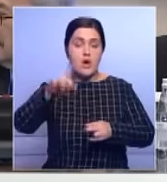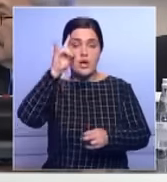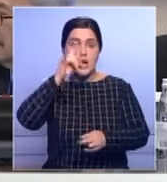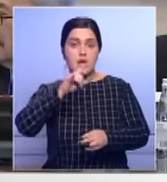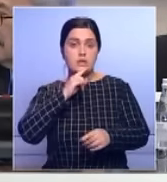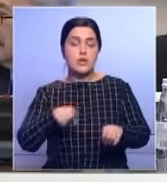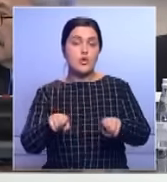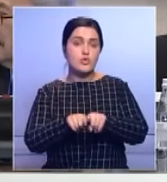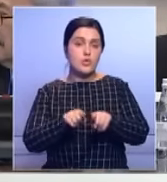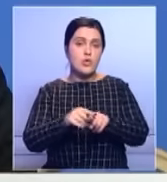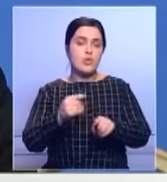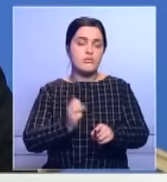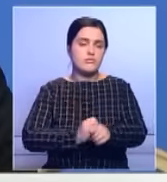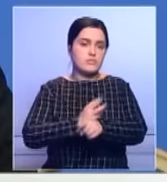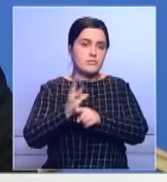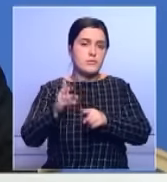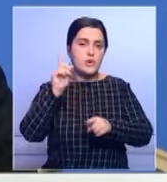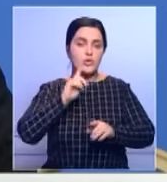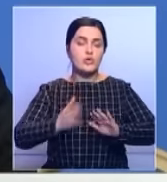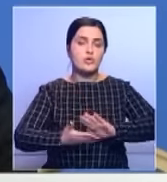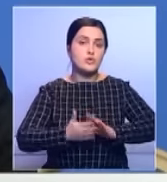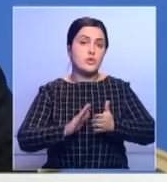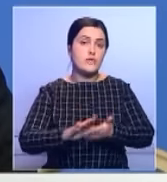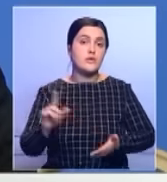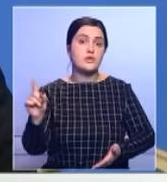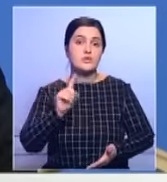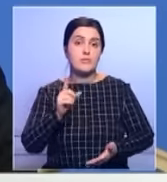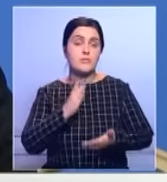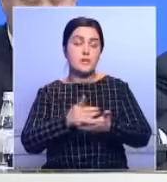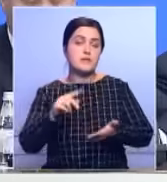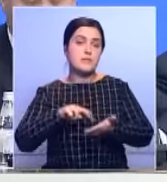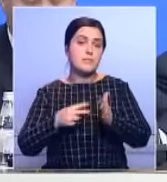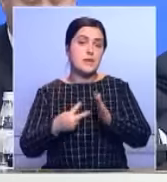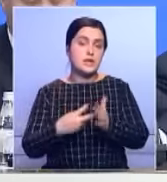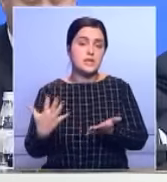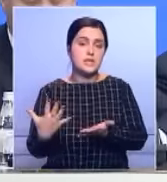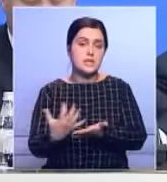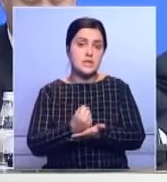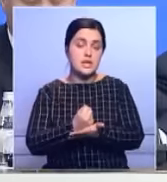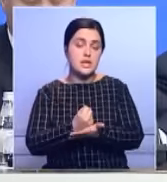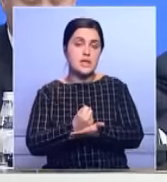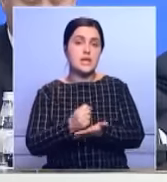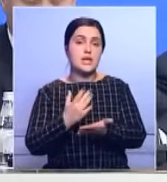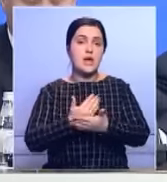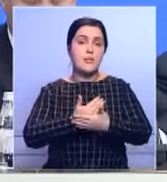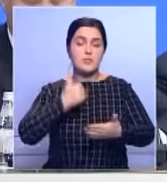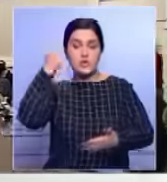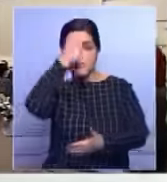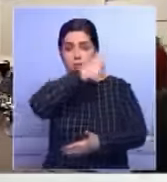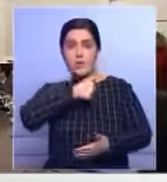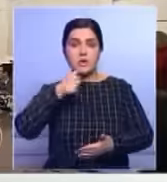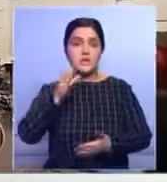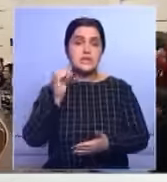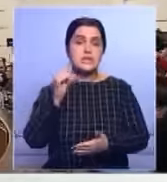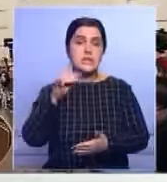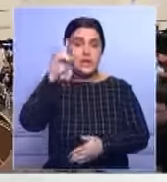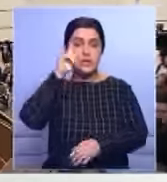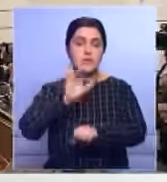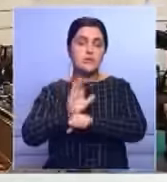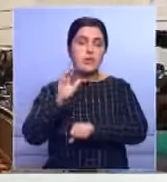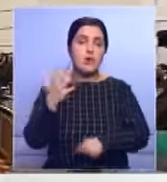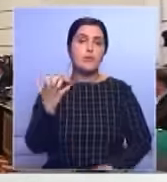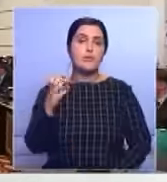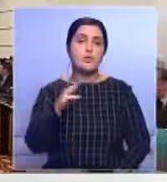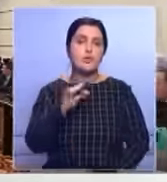очередь, готов создать все необходимые условия для того, чтобы цель была достигнута. В прошлом году Казахстан отправил сирийскому народу 500